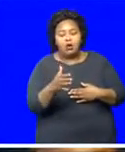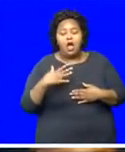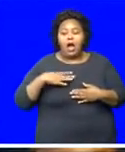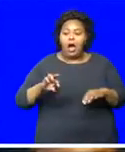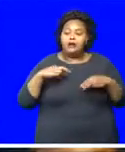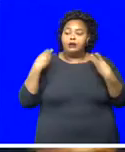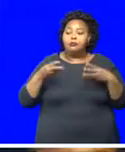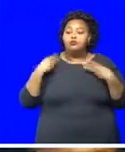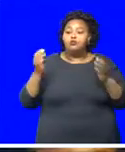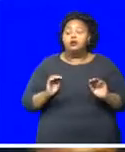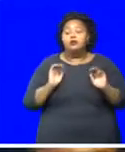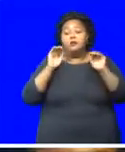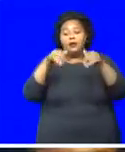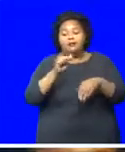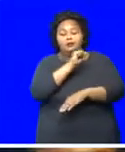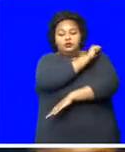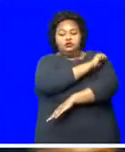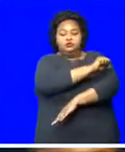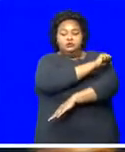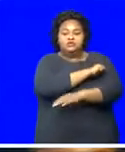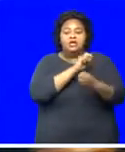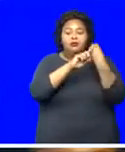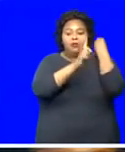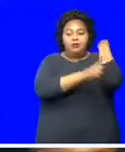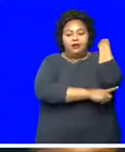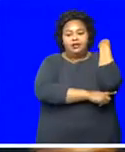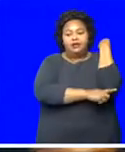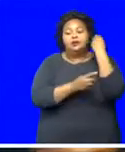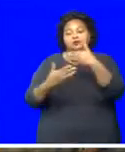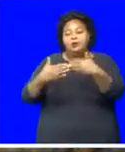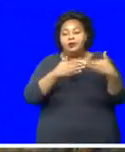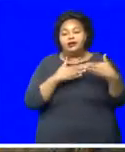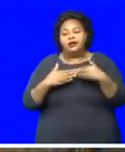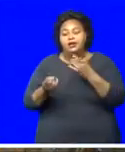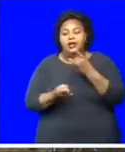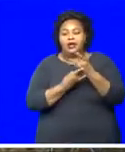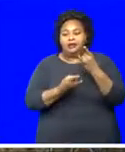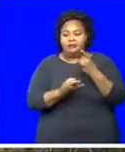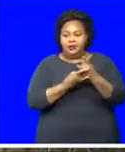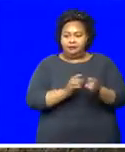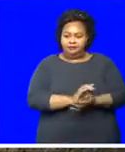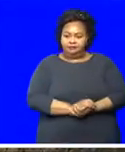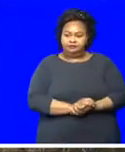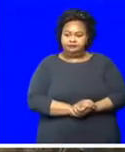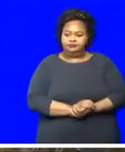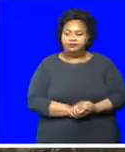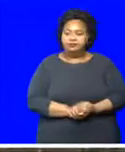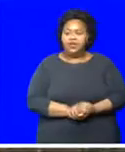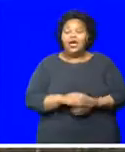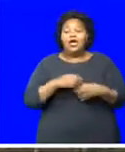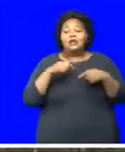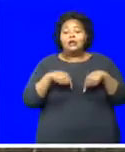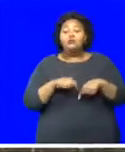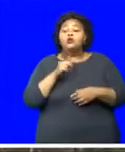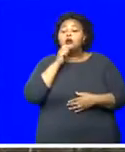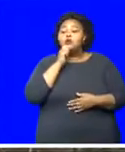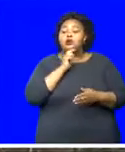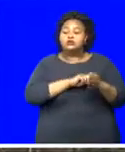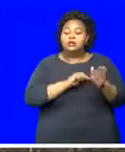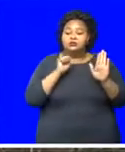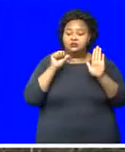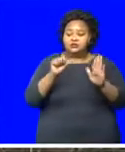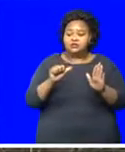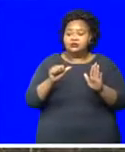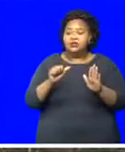bayelashwa esibhedlela lesikhulu sahulumende eMbabane. Le ngodi yendeka emgcibelo ekuseni ngethuba tensimbi yesithupha